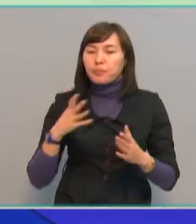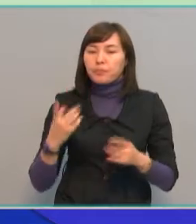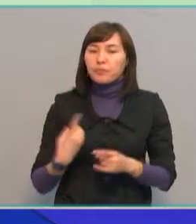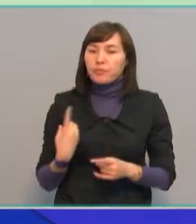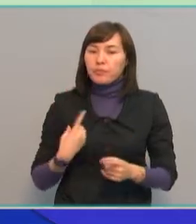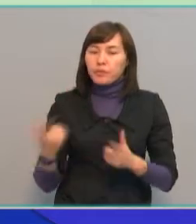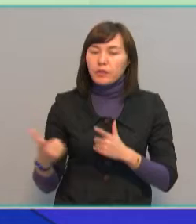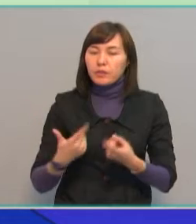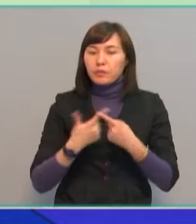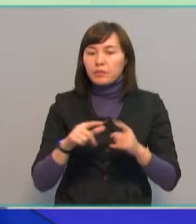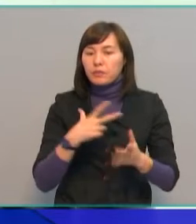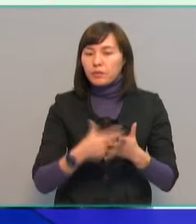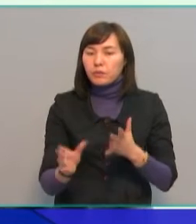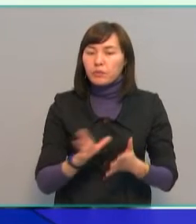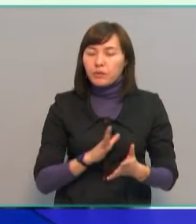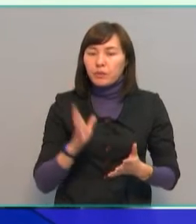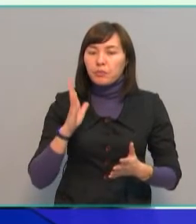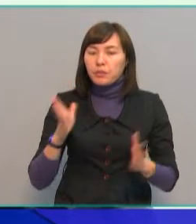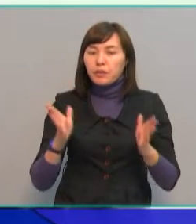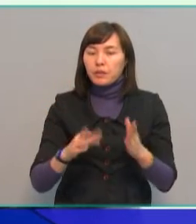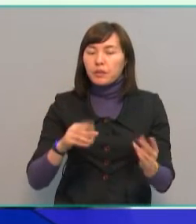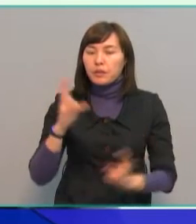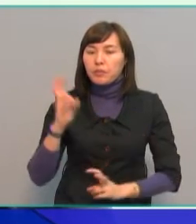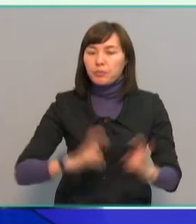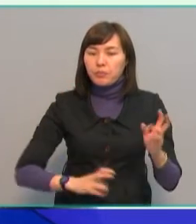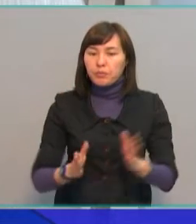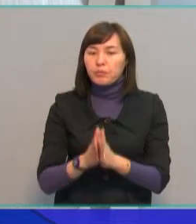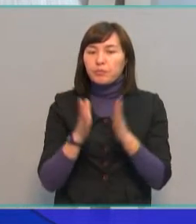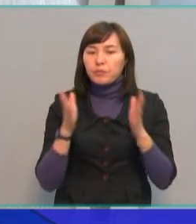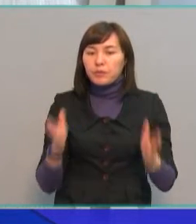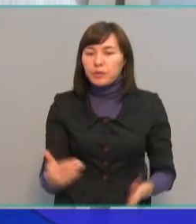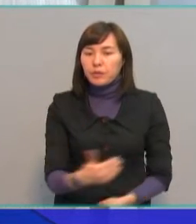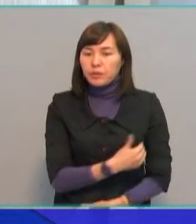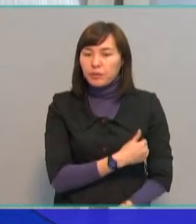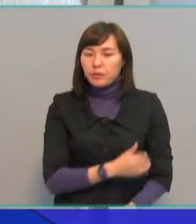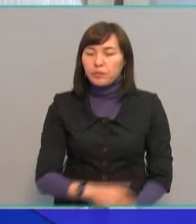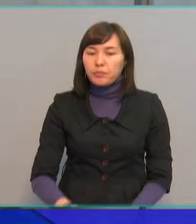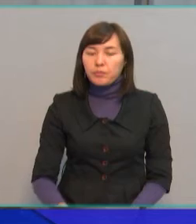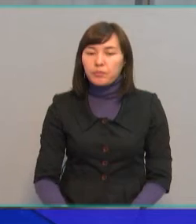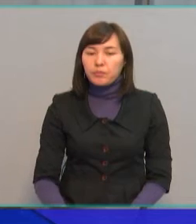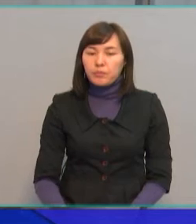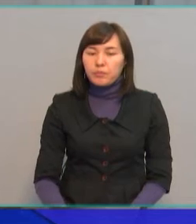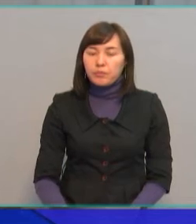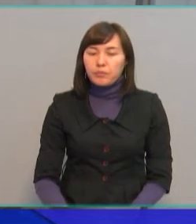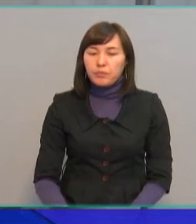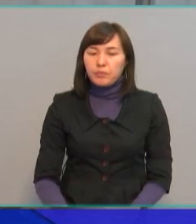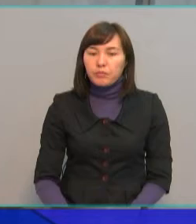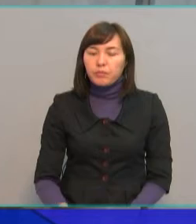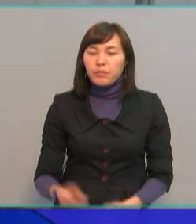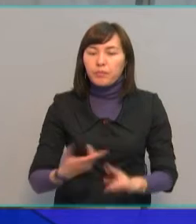ағаш кесетін аппарат сатып алды. Бұйыртса шағын цехын кеңейтпек ниетте. Мынау қолында тұрған